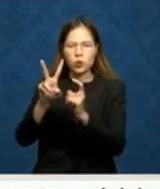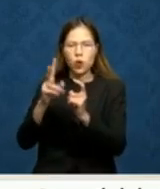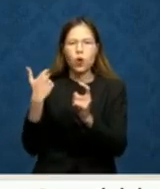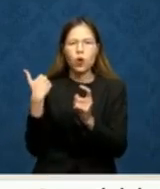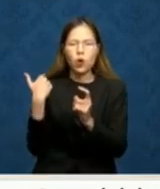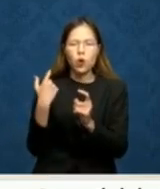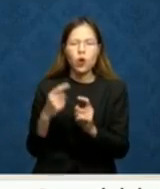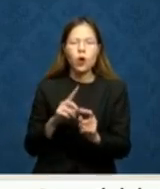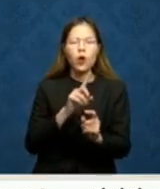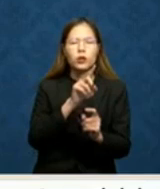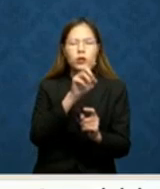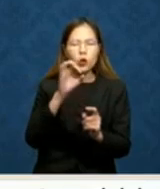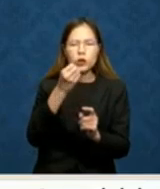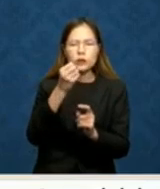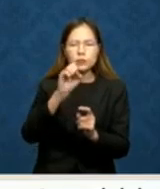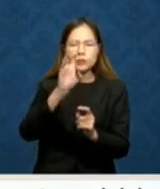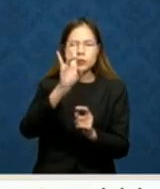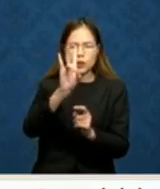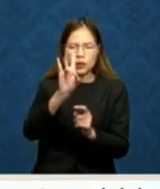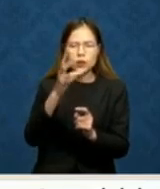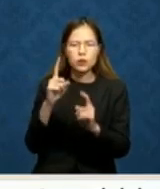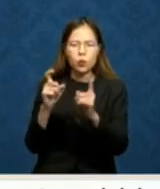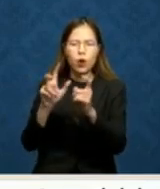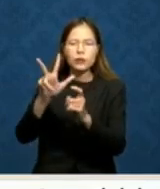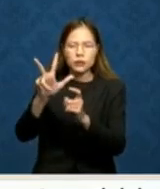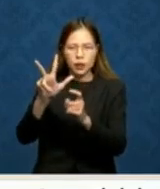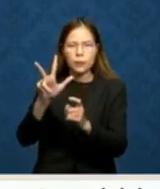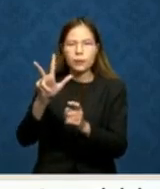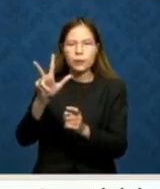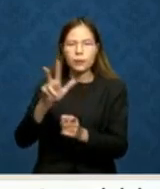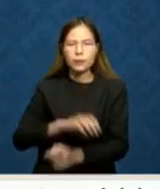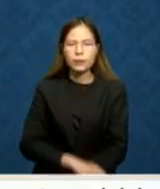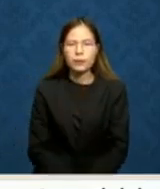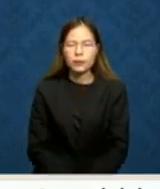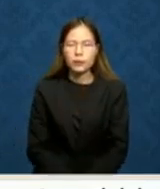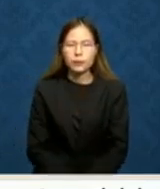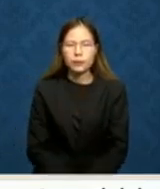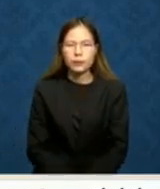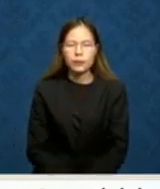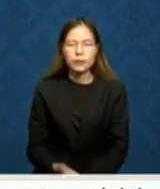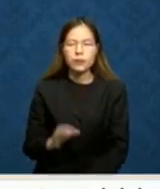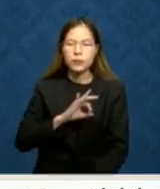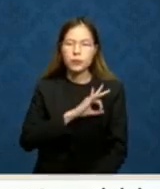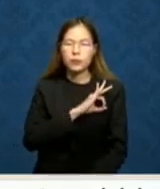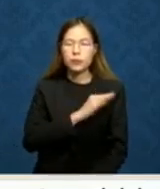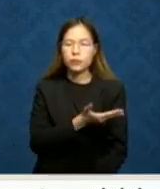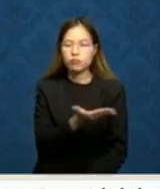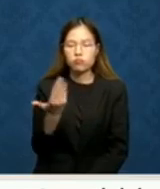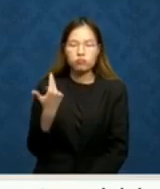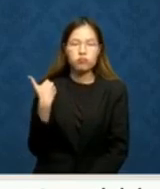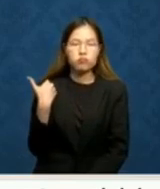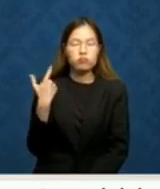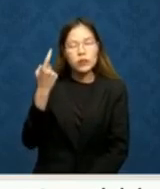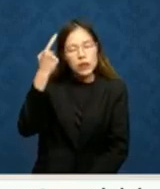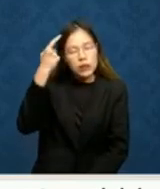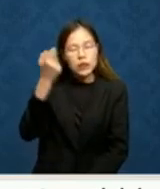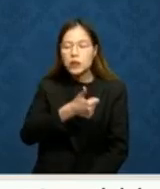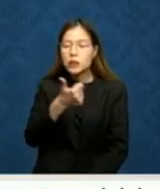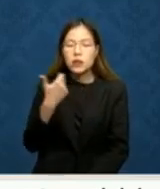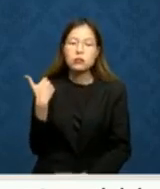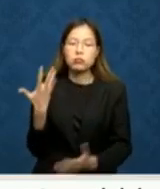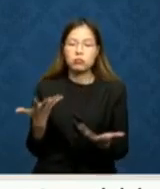ข้อ117วงวรรค3นะครับจะมีสมาชิกท่านใดเห็นเป็นอย่างอื่นหรือไม่ครับ